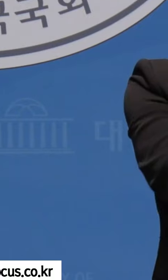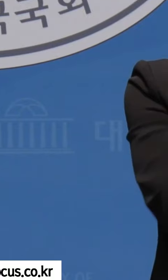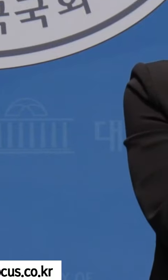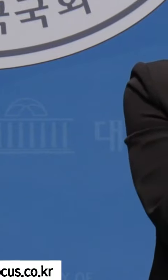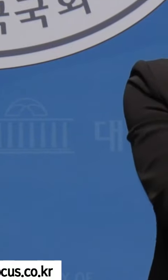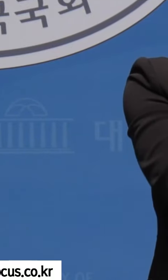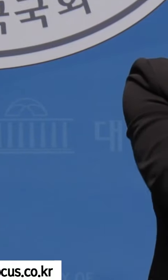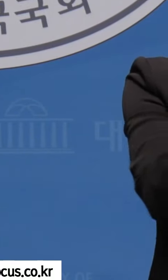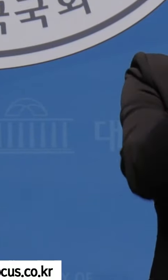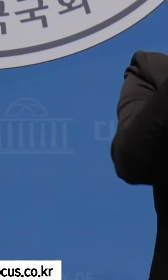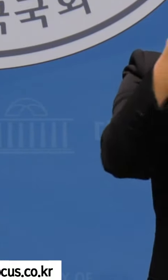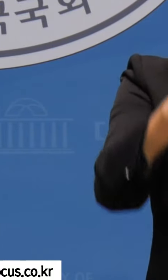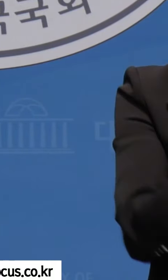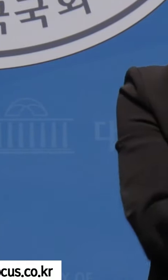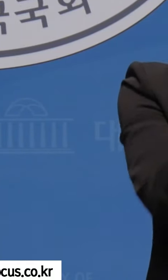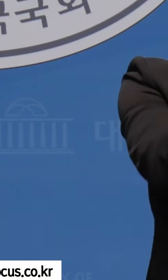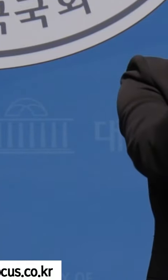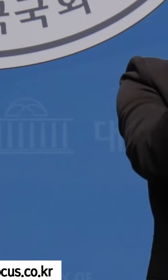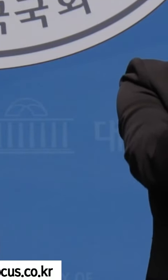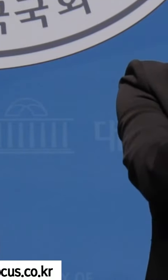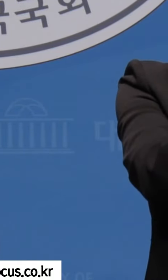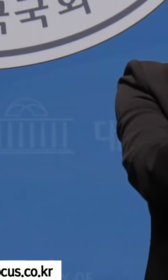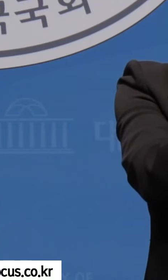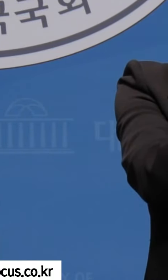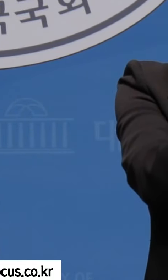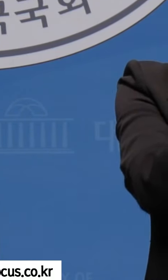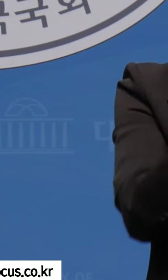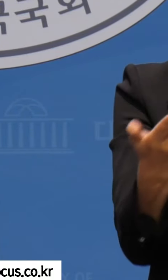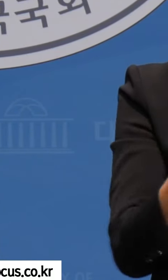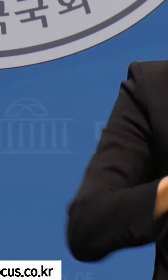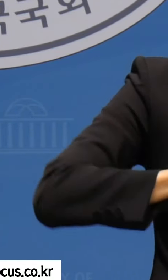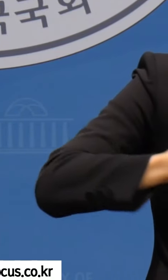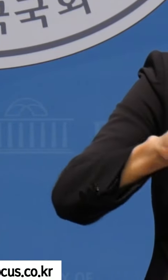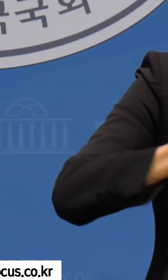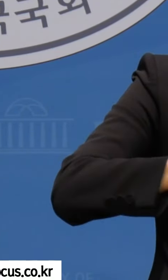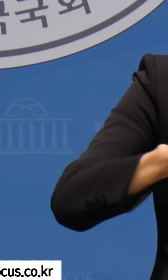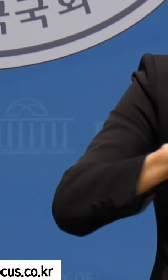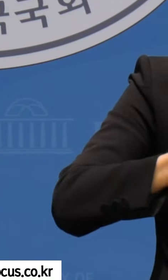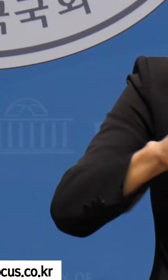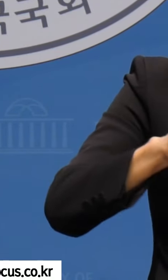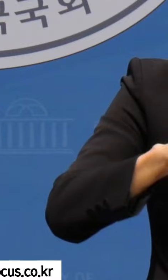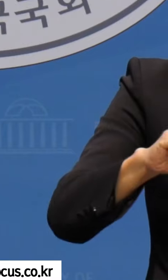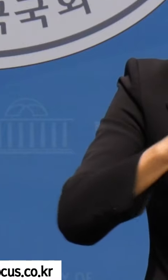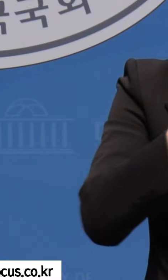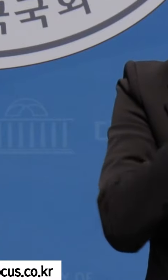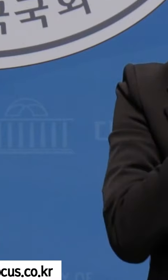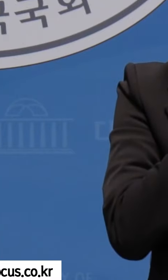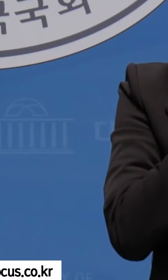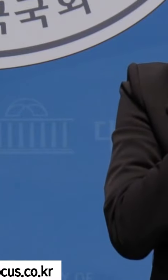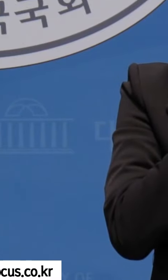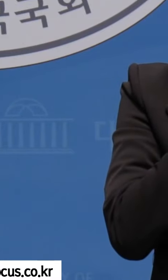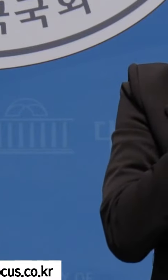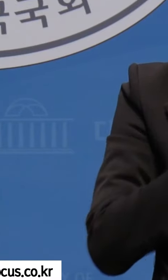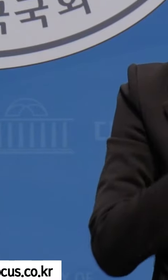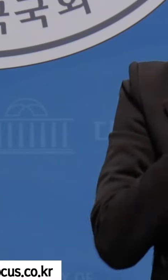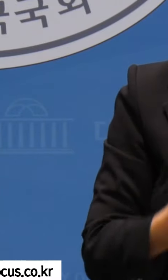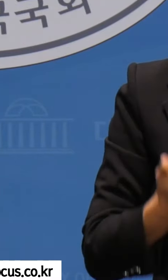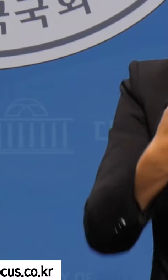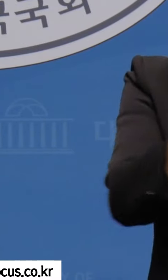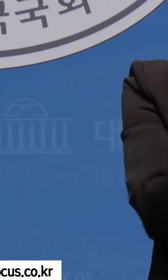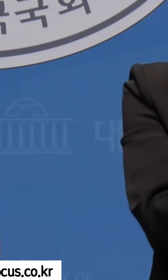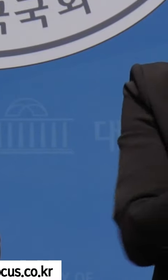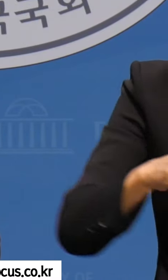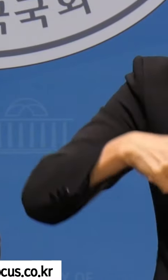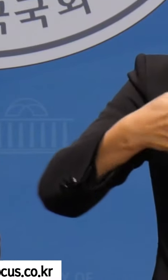동대구 발전을 위한 지역 주민의 일꾼으로 뜻깊은 활동을 하고 싶어 봉사 단체에서